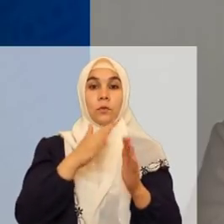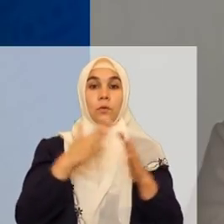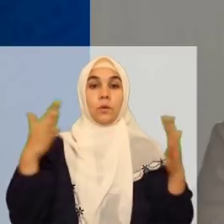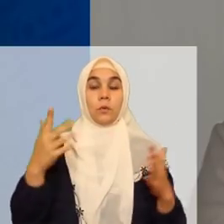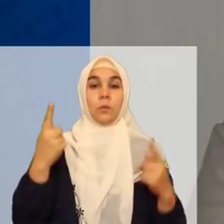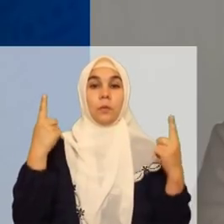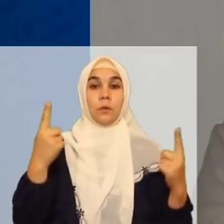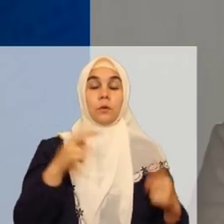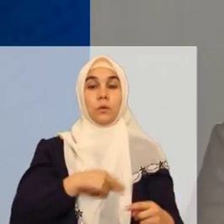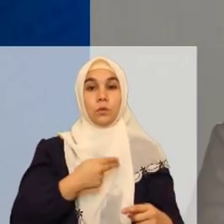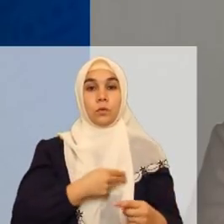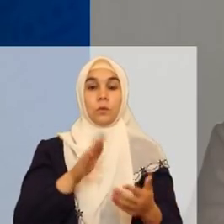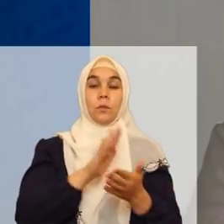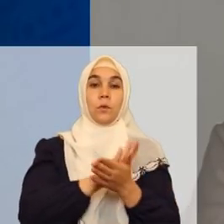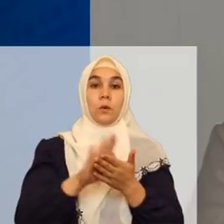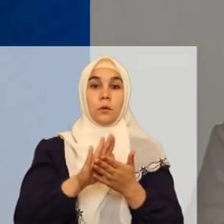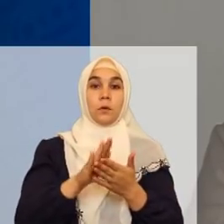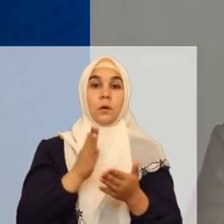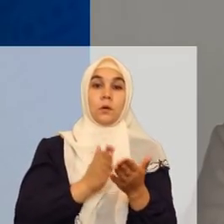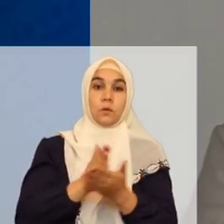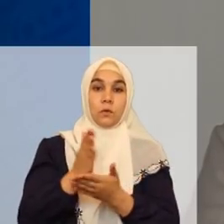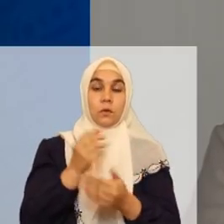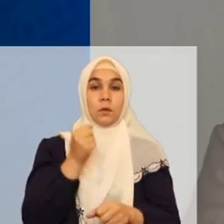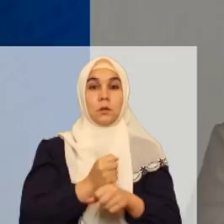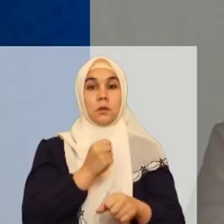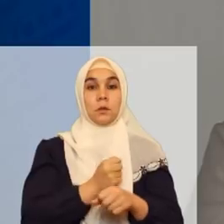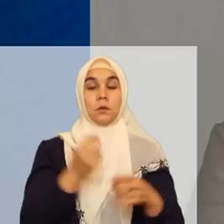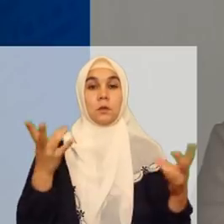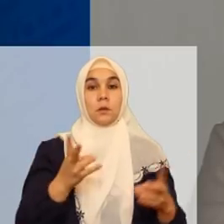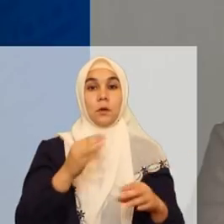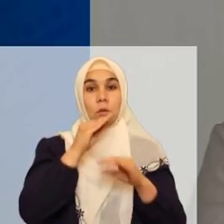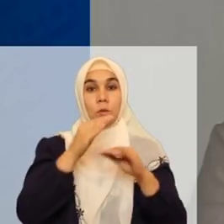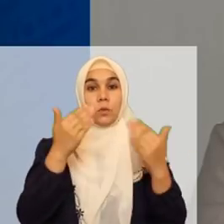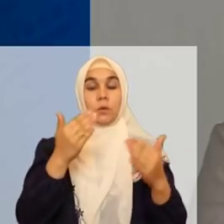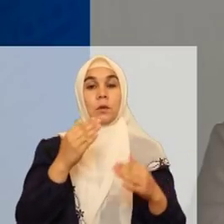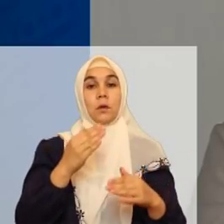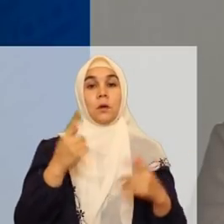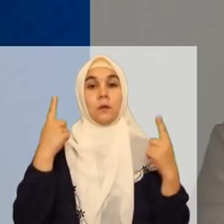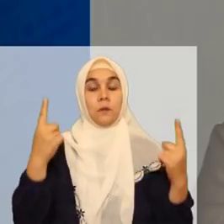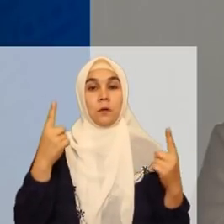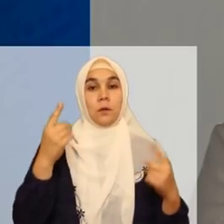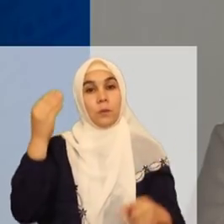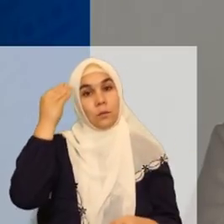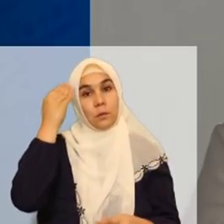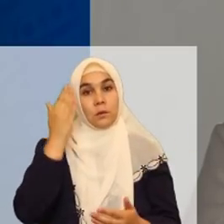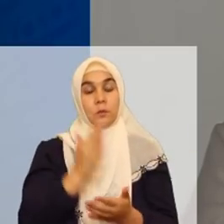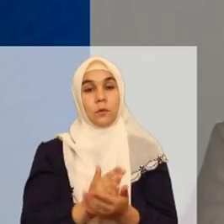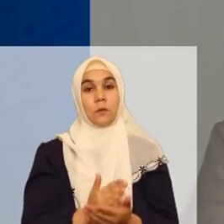buyuk qalb pokligini xizmatchisidir. Ruhiy tarbiyaning ulkan